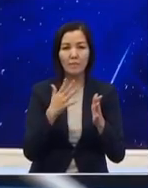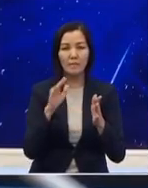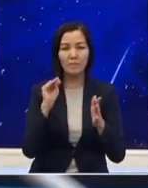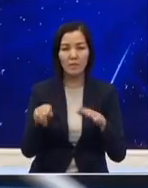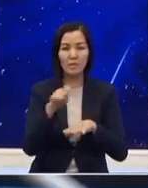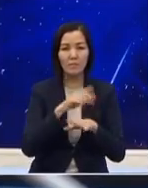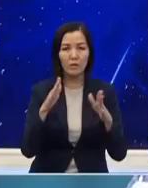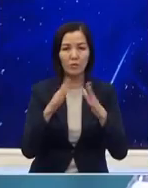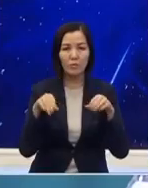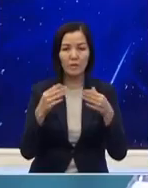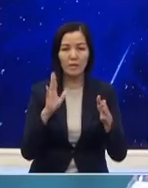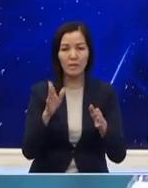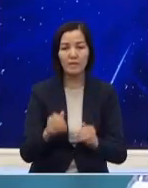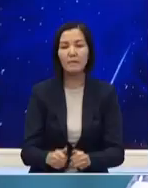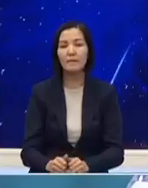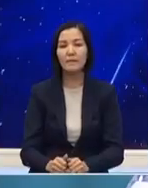метр баспана беріледі.